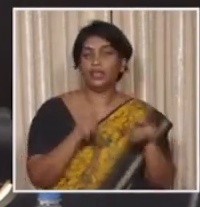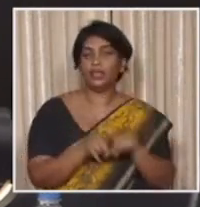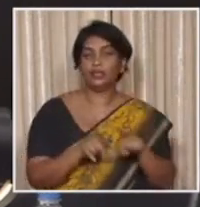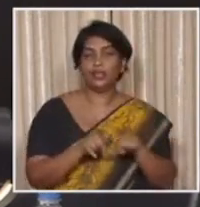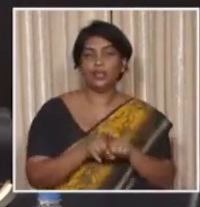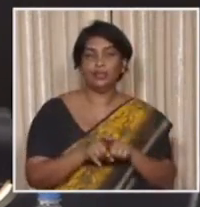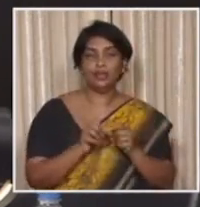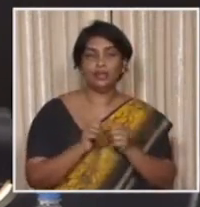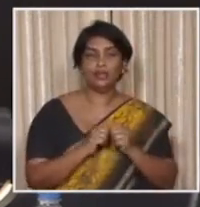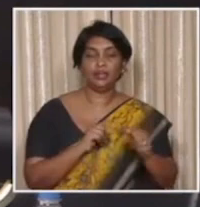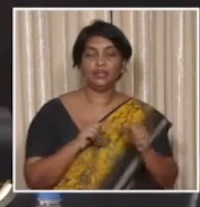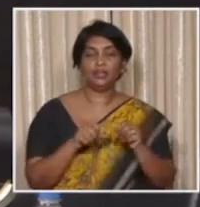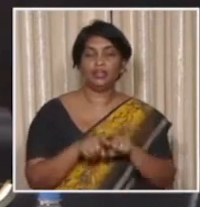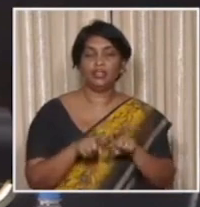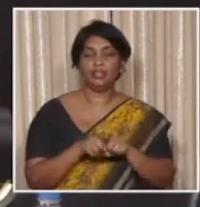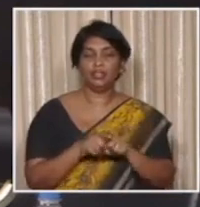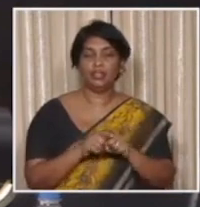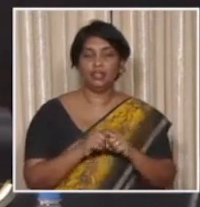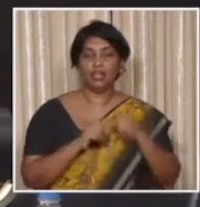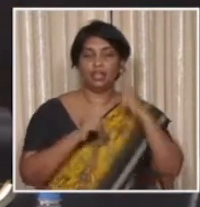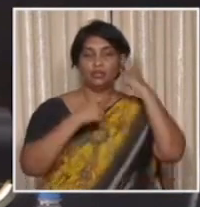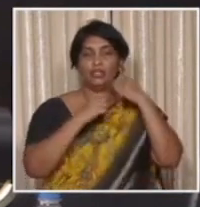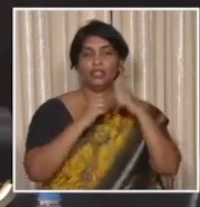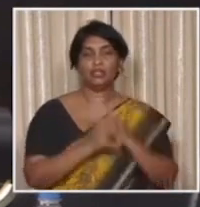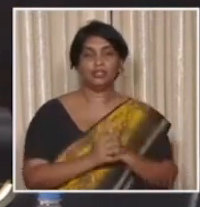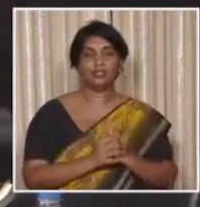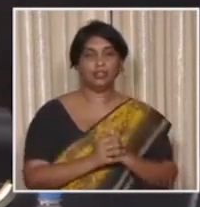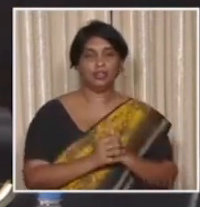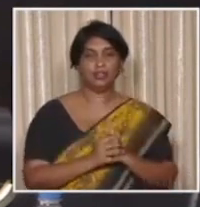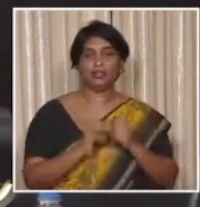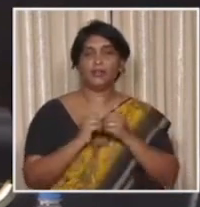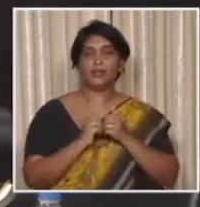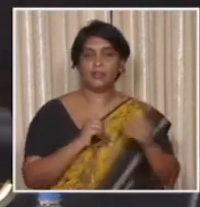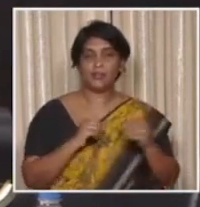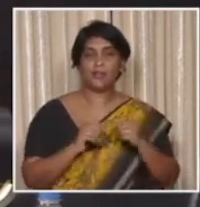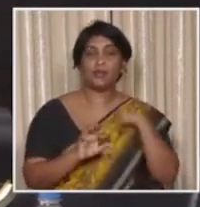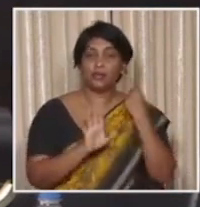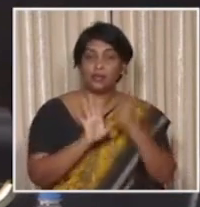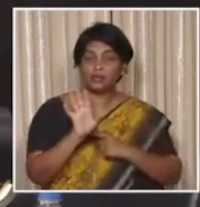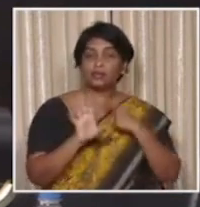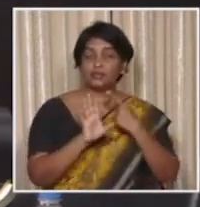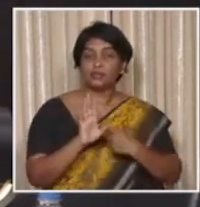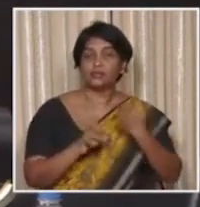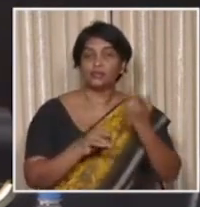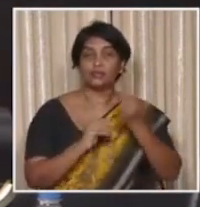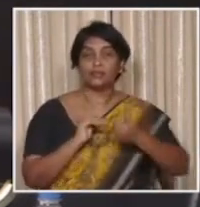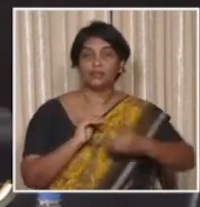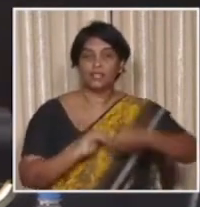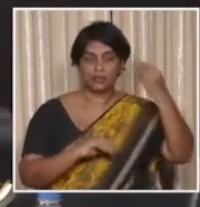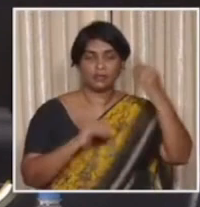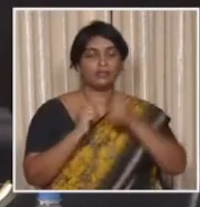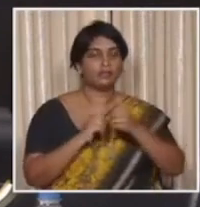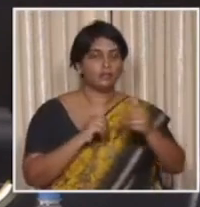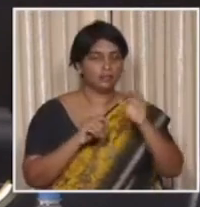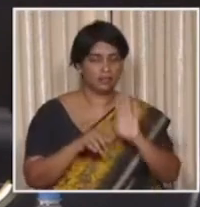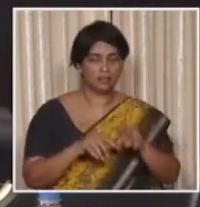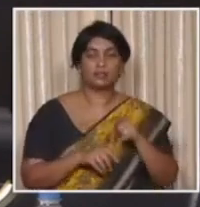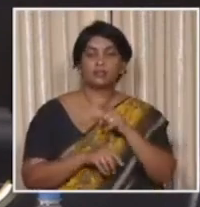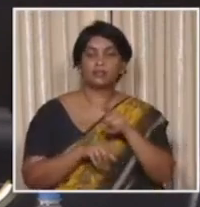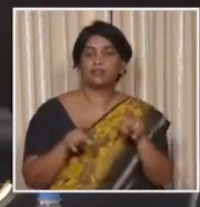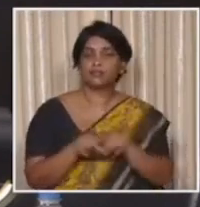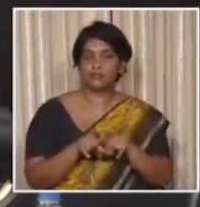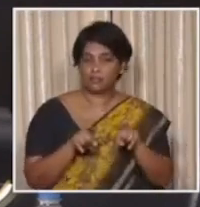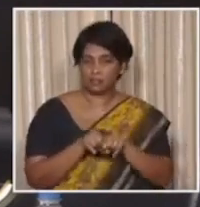6.5ක පමණ වේගයකින් අපිට රට හැම අවුරුද්දම වර්ධනය කරන්න අවසන් කරන 106.5ක. ඉතින් ඒ